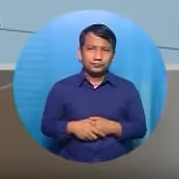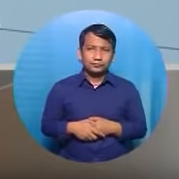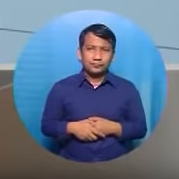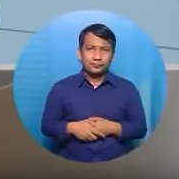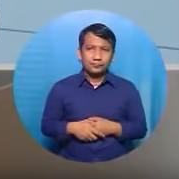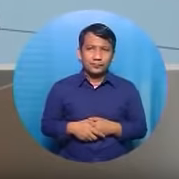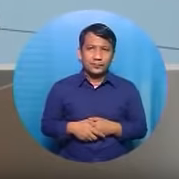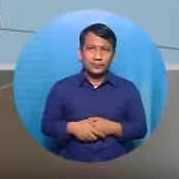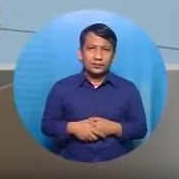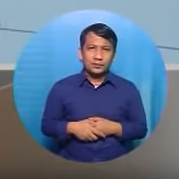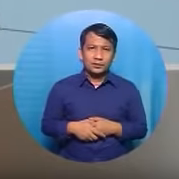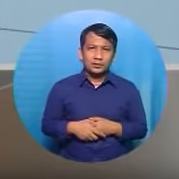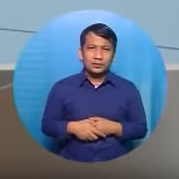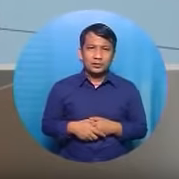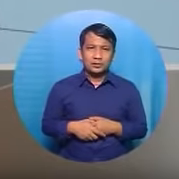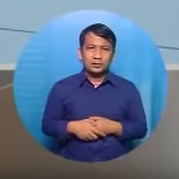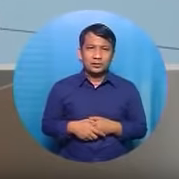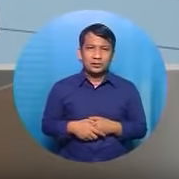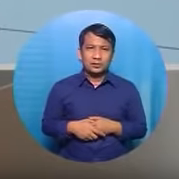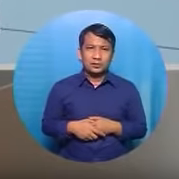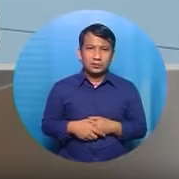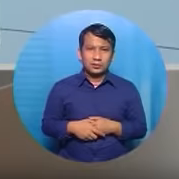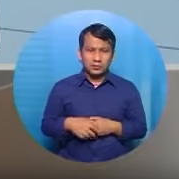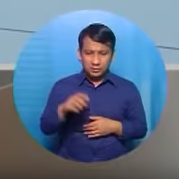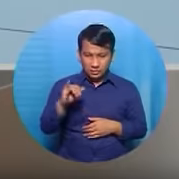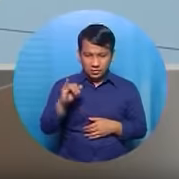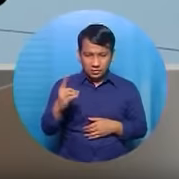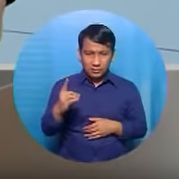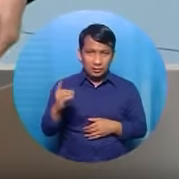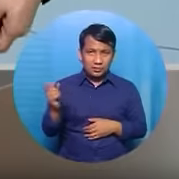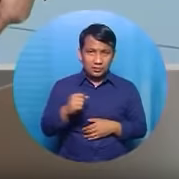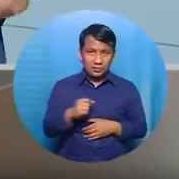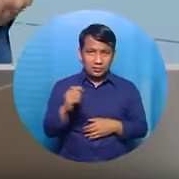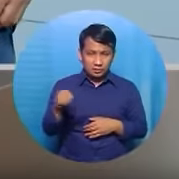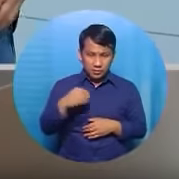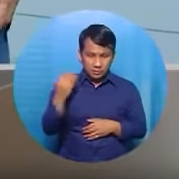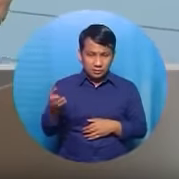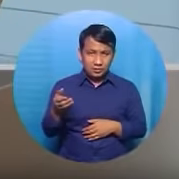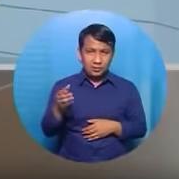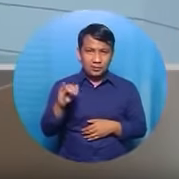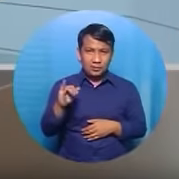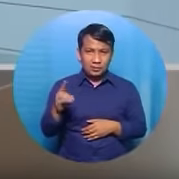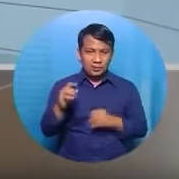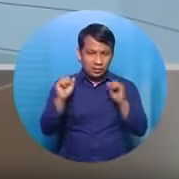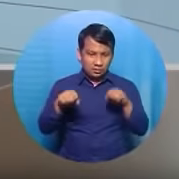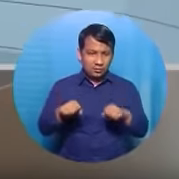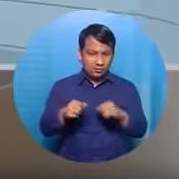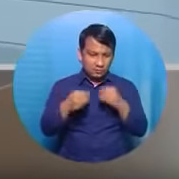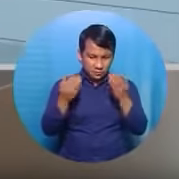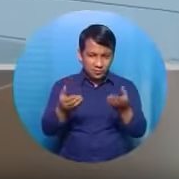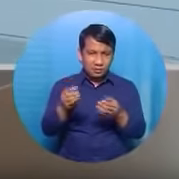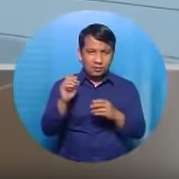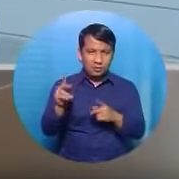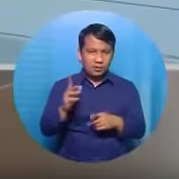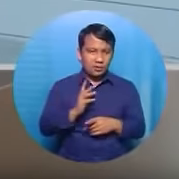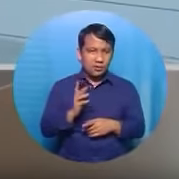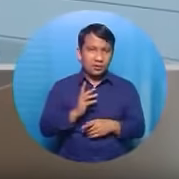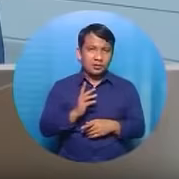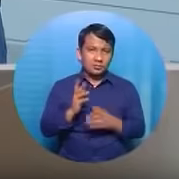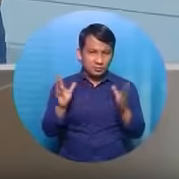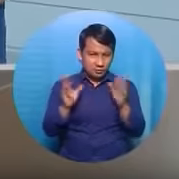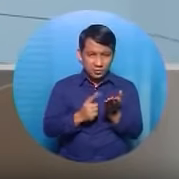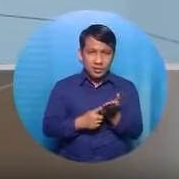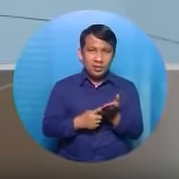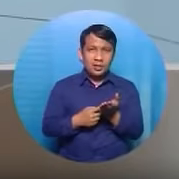kukunin ko po yung ID ko po sir. Sa ID. Ay, natural, bibigay yung ID. Akong bahala, ID, bibigay yan. Okay. Kasama